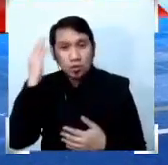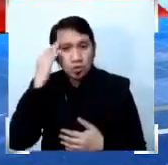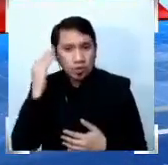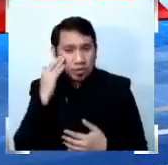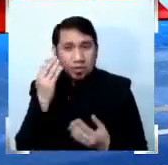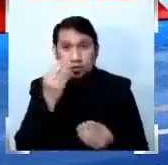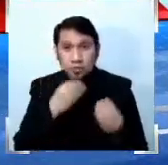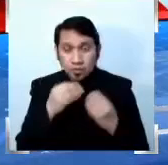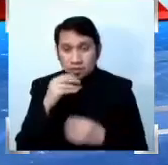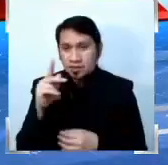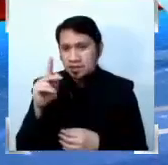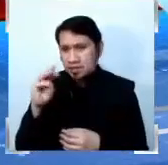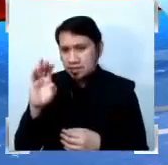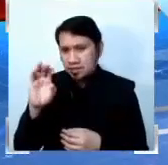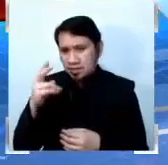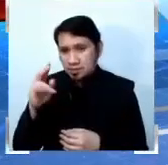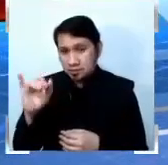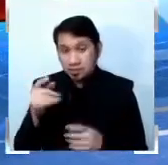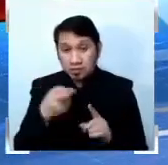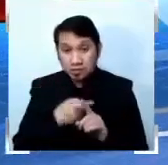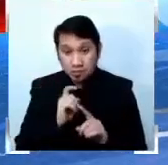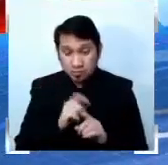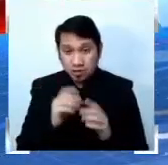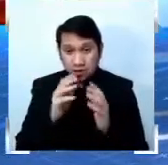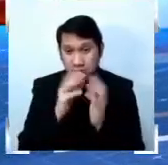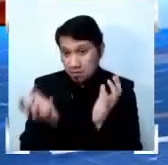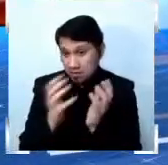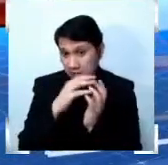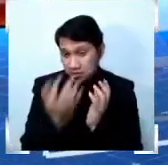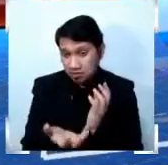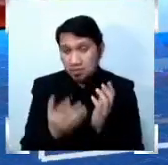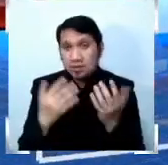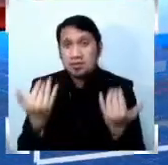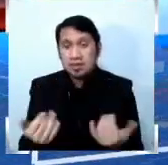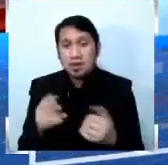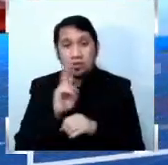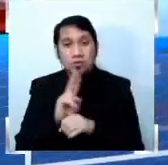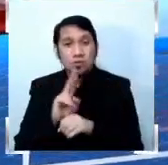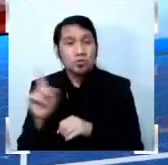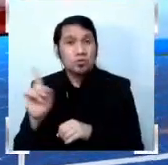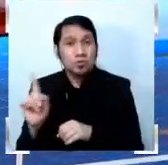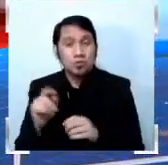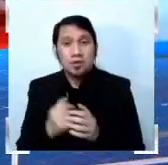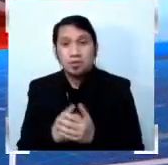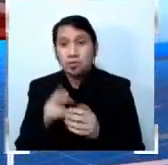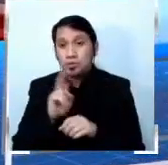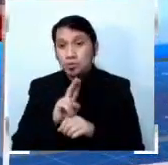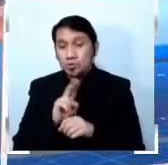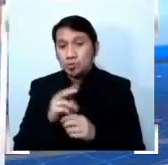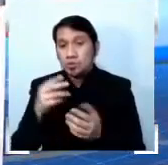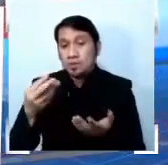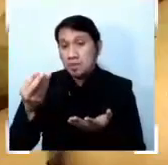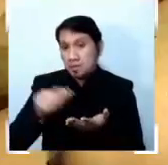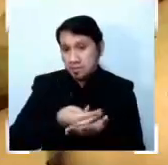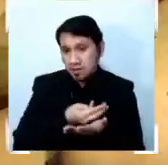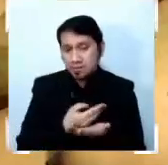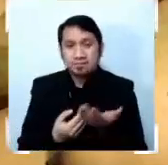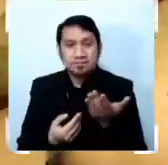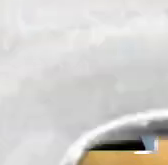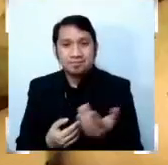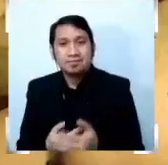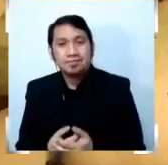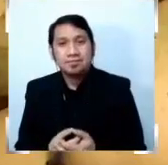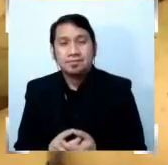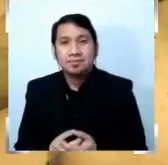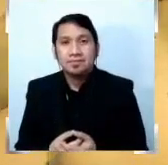kimchi na kadalasang gawa sa repolyo, ginawa nila gamit ang mangga. Ating saksihan.